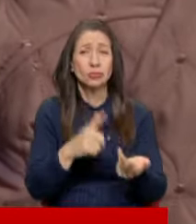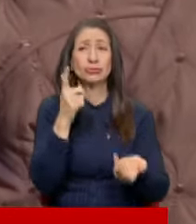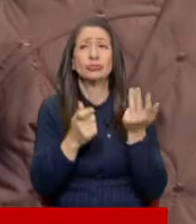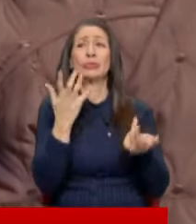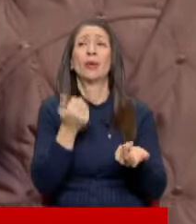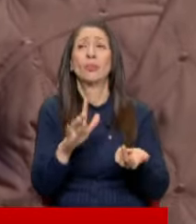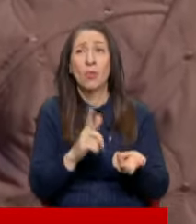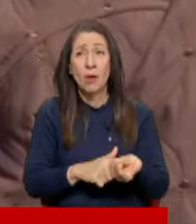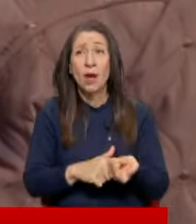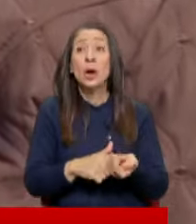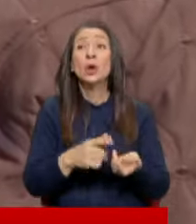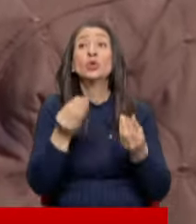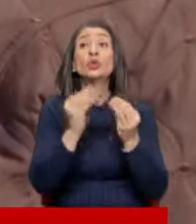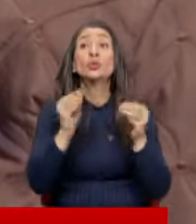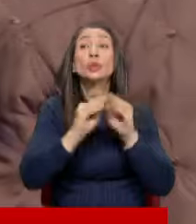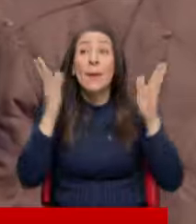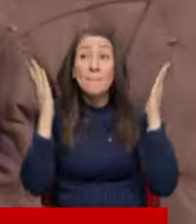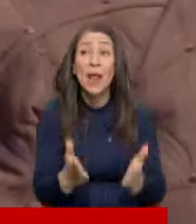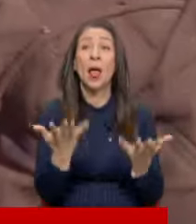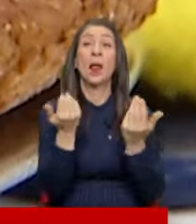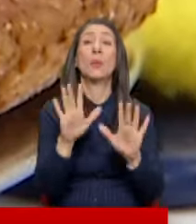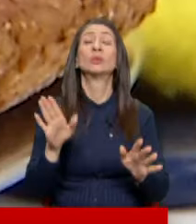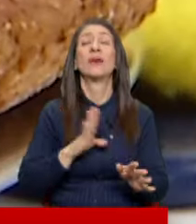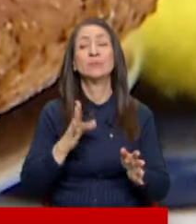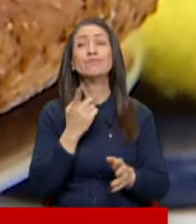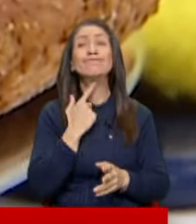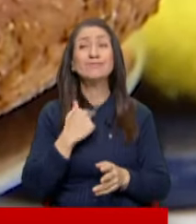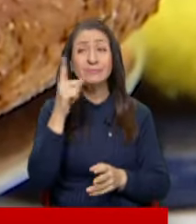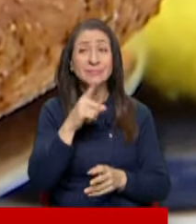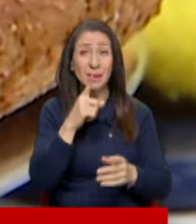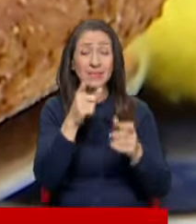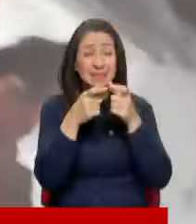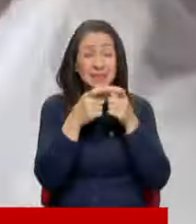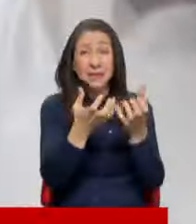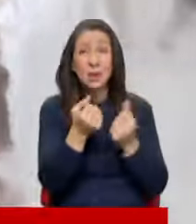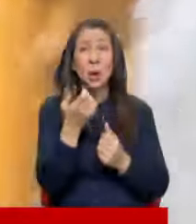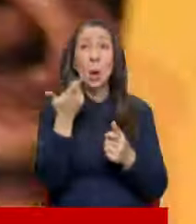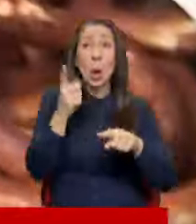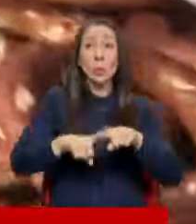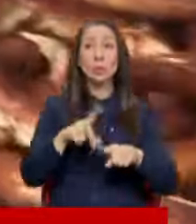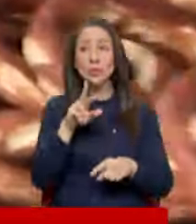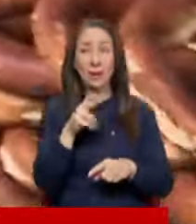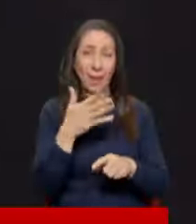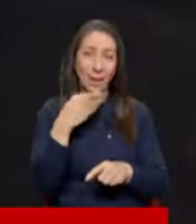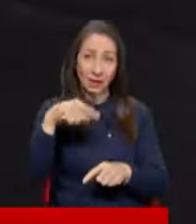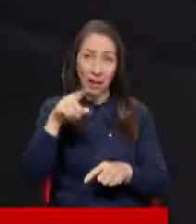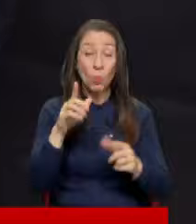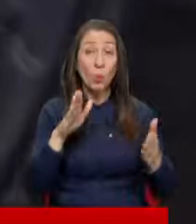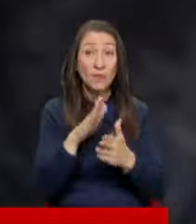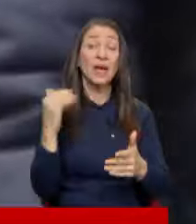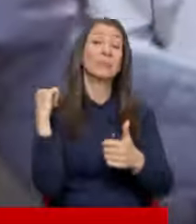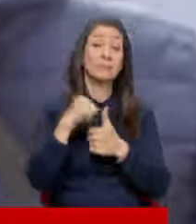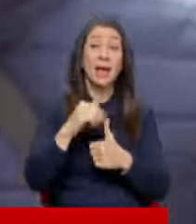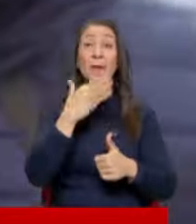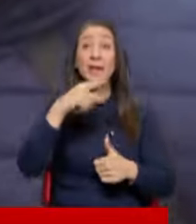görmüyor hiç yumurta bile alamıyor evladım canı çektiği için aldığı bir simit bile lüks geliyor artık emekliye muhalefet bir kez